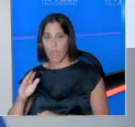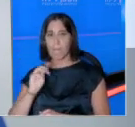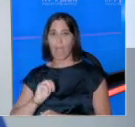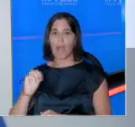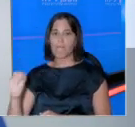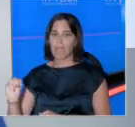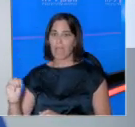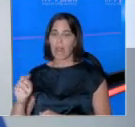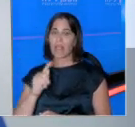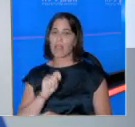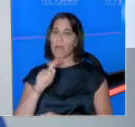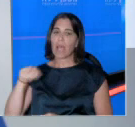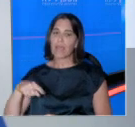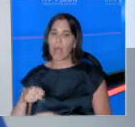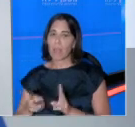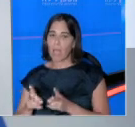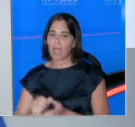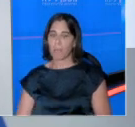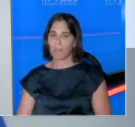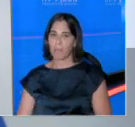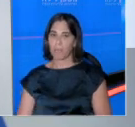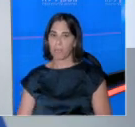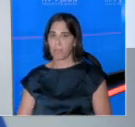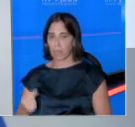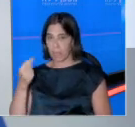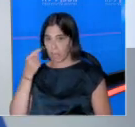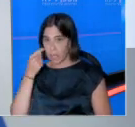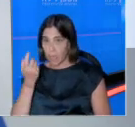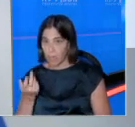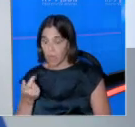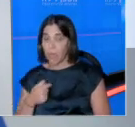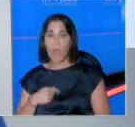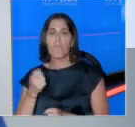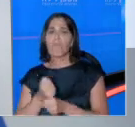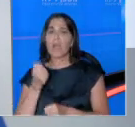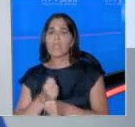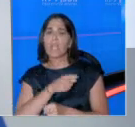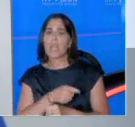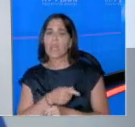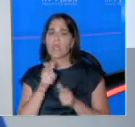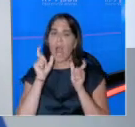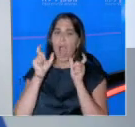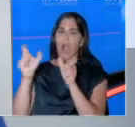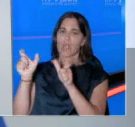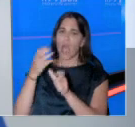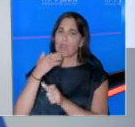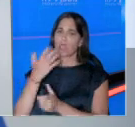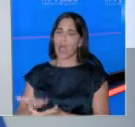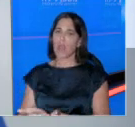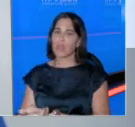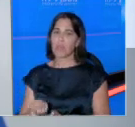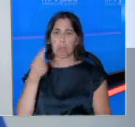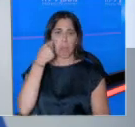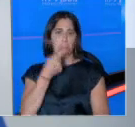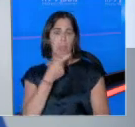מיכאלי ותמר זנדברג. תחשבו רגע, מה זה יעשה להרתעה הישראלית? איך